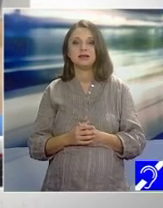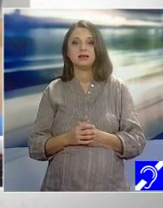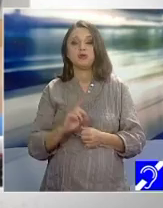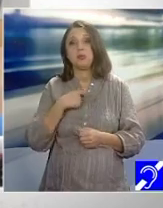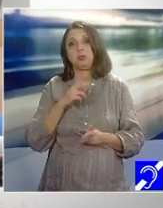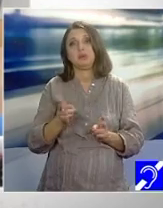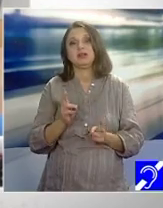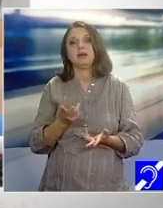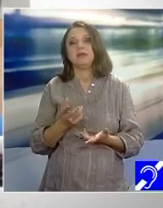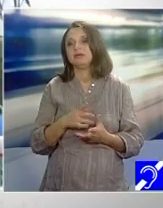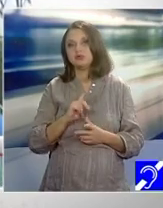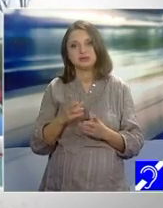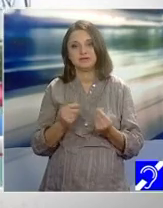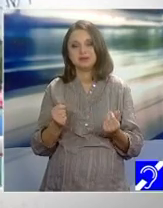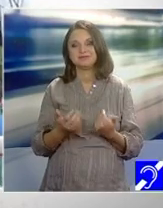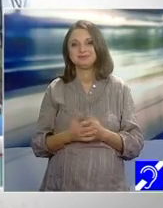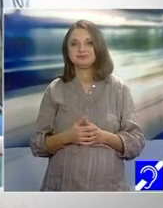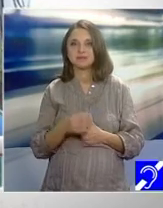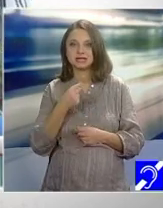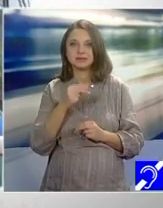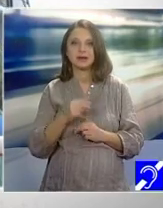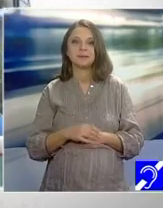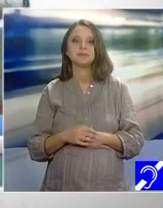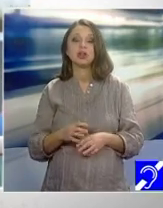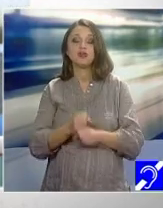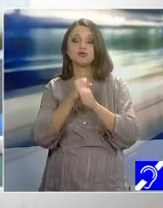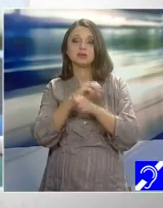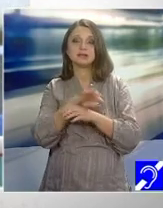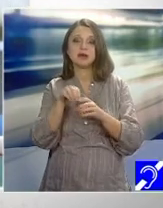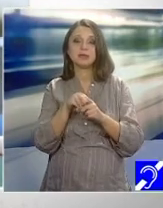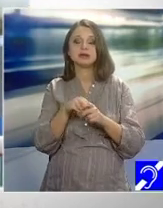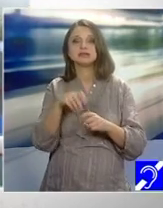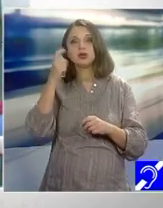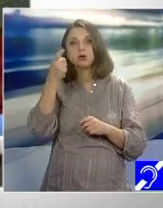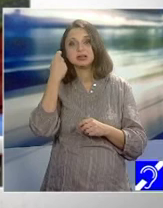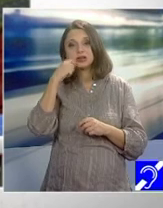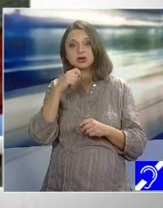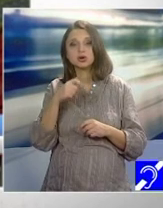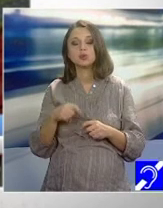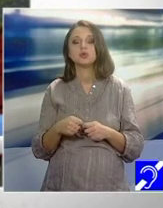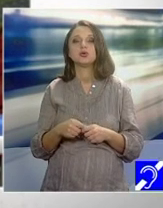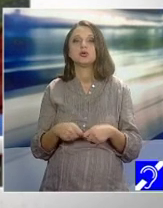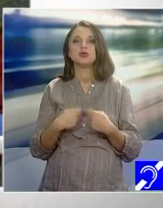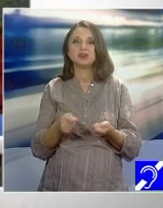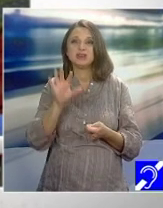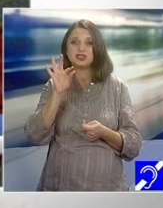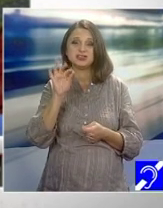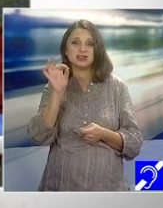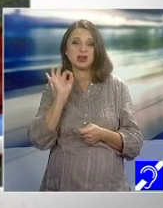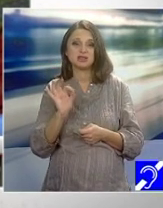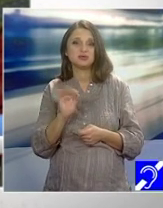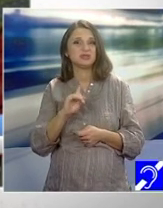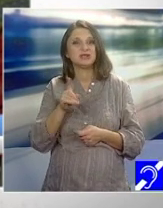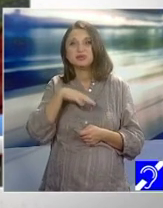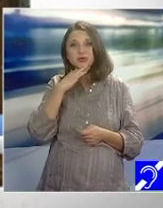și nu-i trece boala. Fundația Părinților Clujeni asigură finanțarea cu mai mult de 50% a programului. Banii nu ajung însă, iar